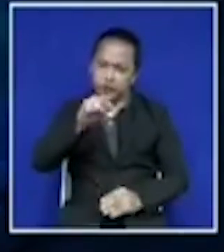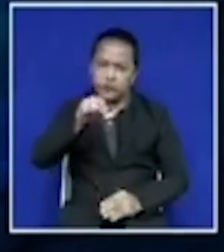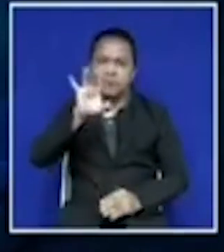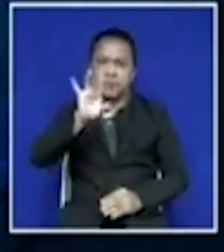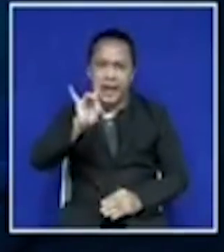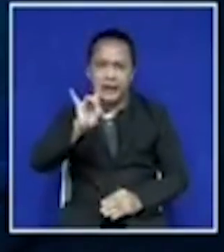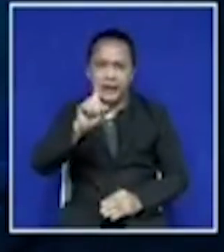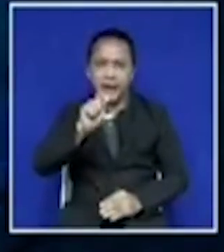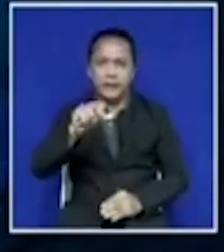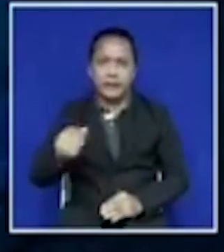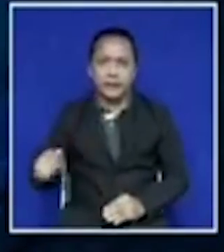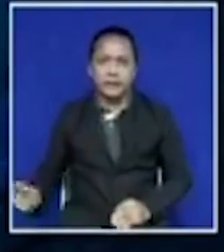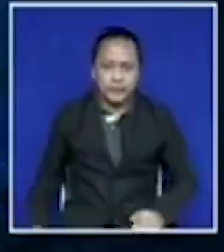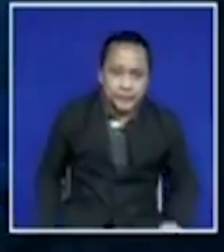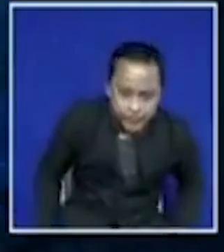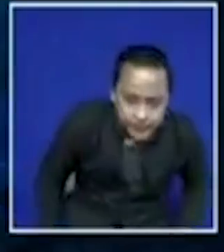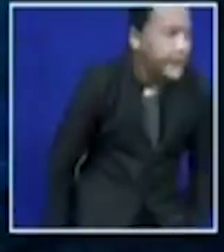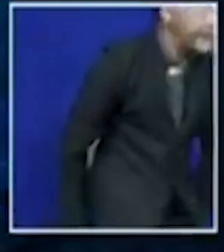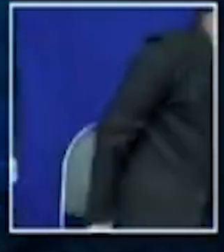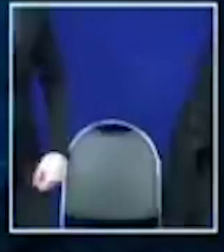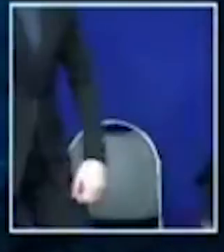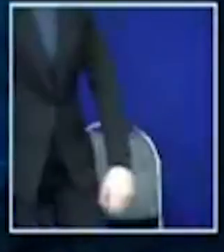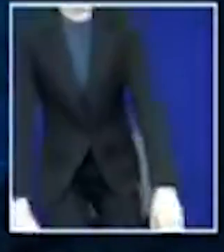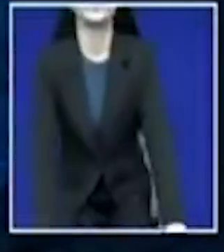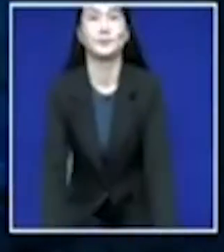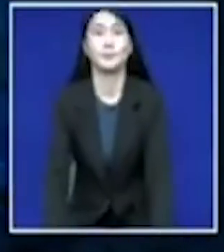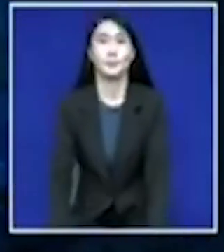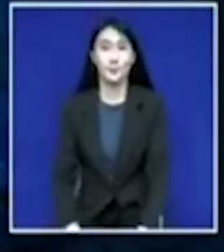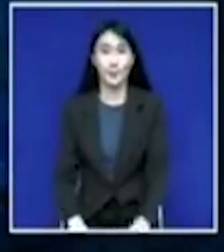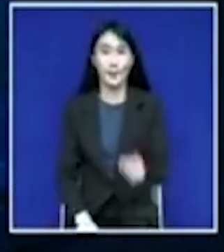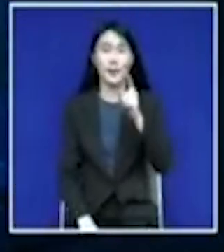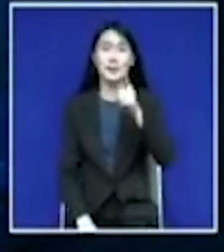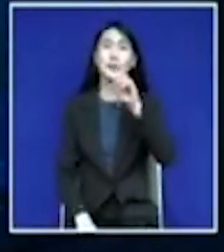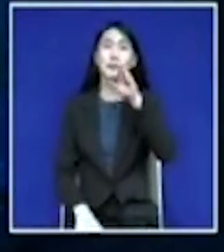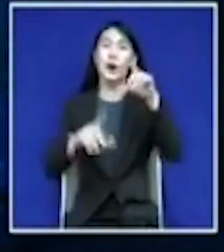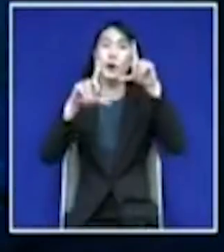มใช้เป็นแอปนะฮะเขาบอกให้มาถ่ายรูปแล้วก็นู่นนี่นั่นแล้วออกต้องถ่ายอีกทีนึง